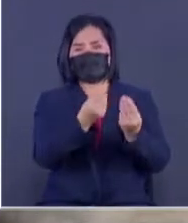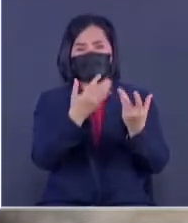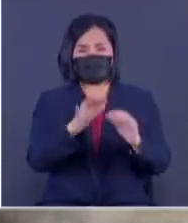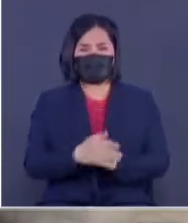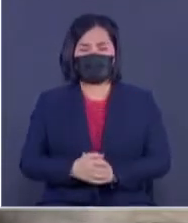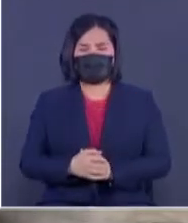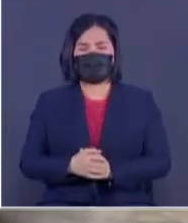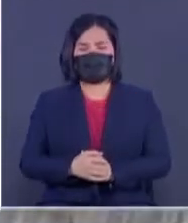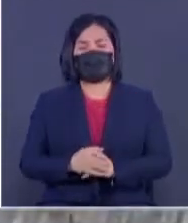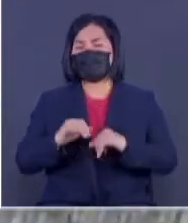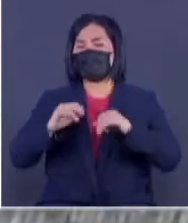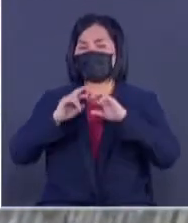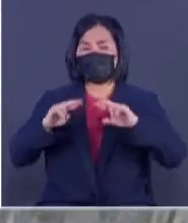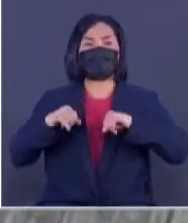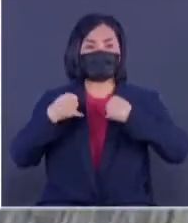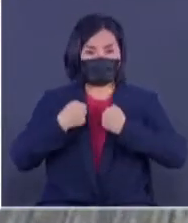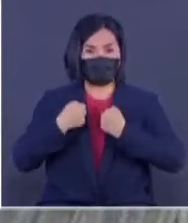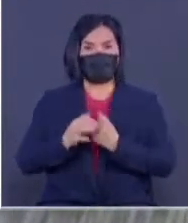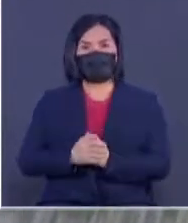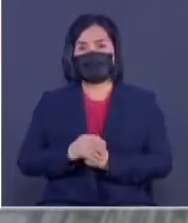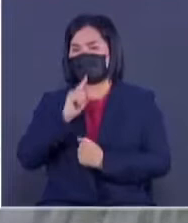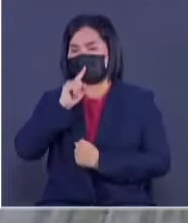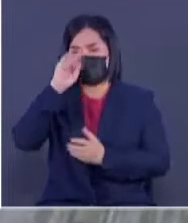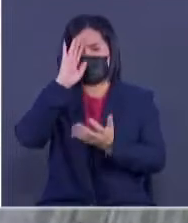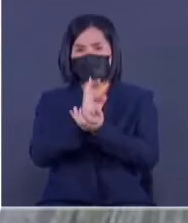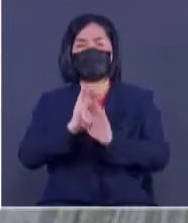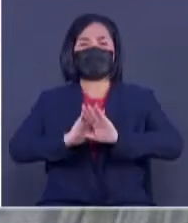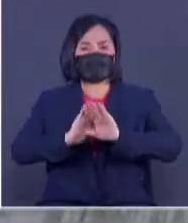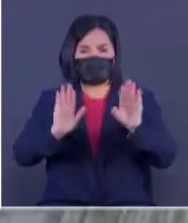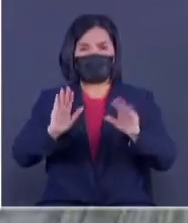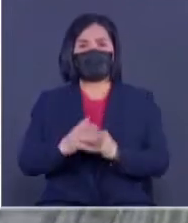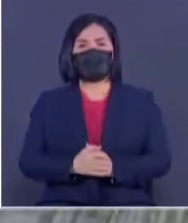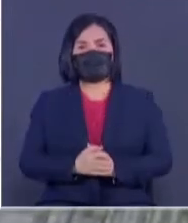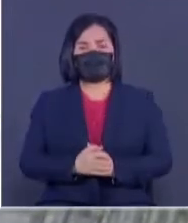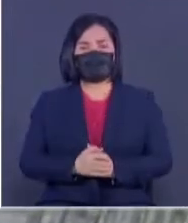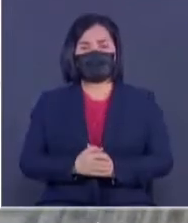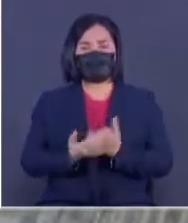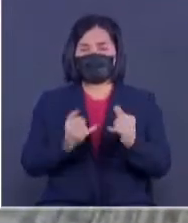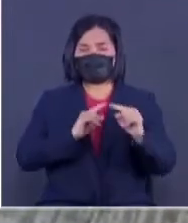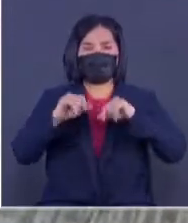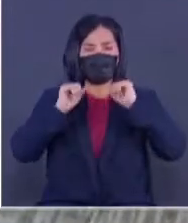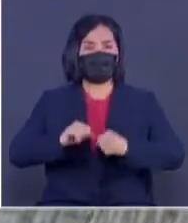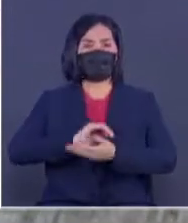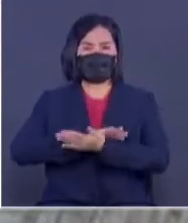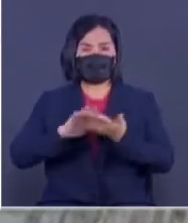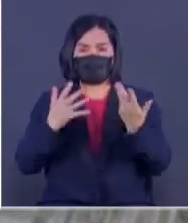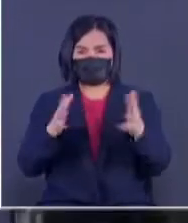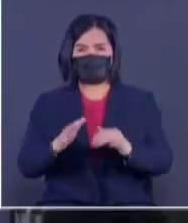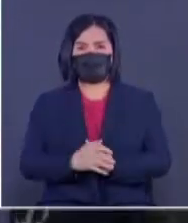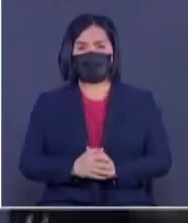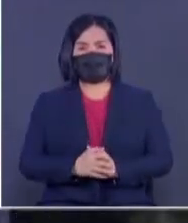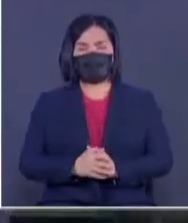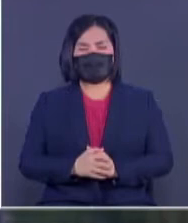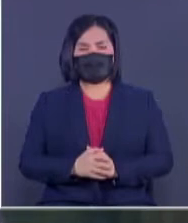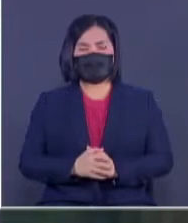แลกกับการให้ทางเจ้าของร้านก็คือผู้เสียหายเนี่ยถอนแจ้งความซึ่งล่าสุดเนี่ยเห็นว่าเขาเจรจาตกลงกันได้ด้วยดีนะครับแต่ว่า